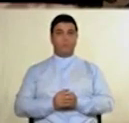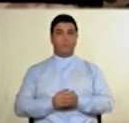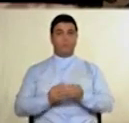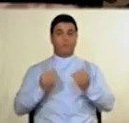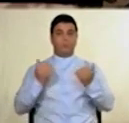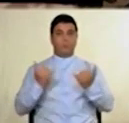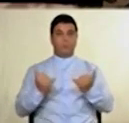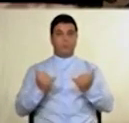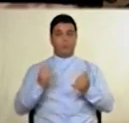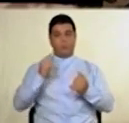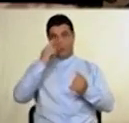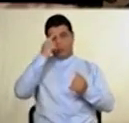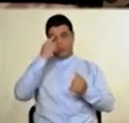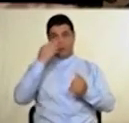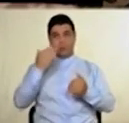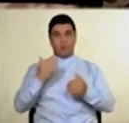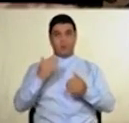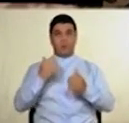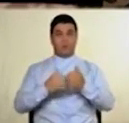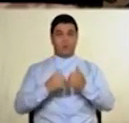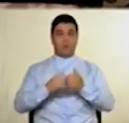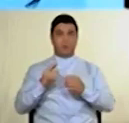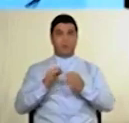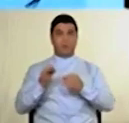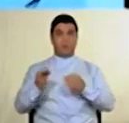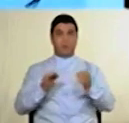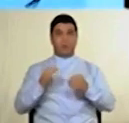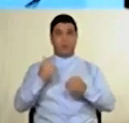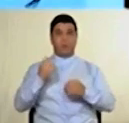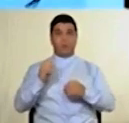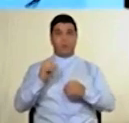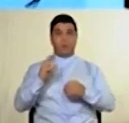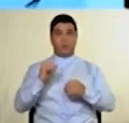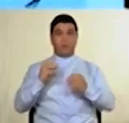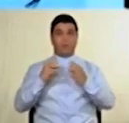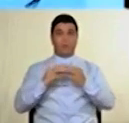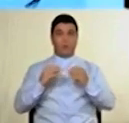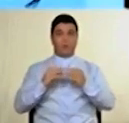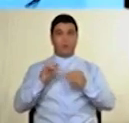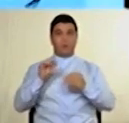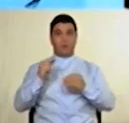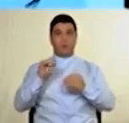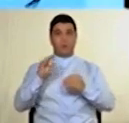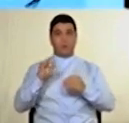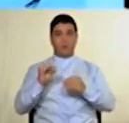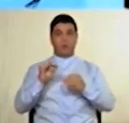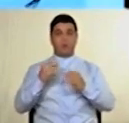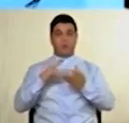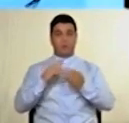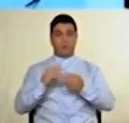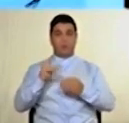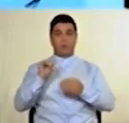Endi Hindistondan esa O'rta Osiyo viloyatlariga ip gazlama va paxta chigiti ortilgan karvonlar